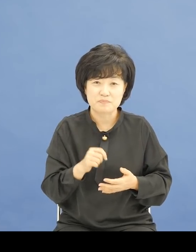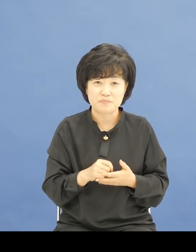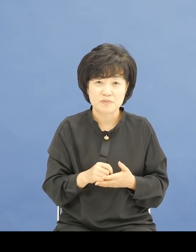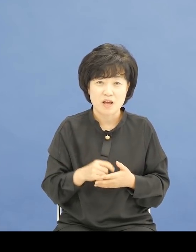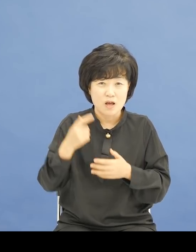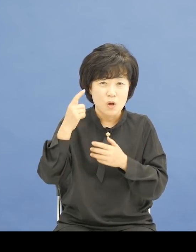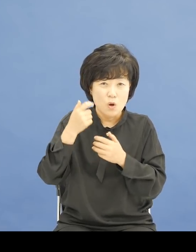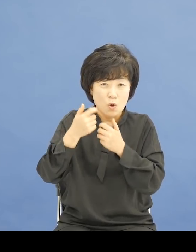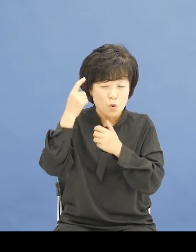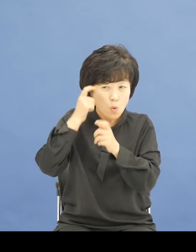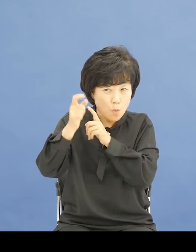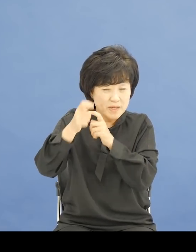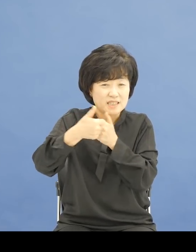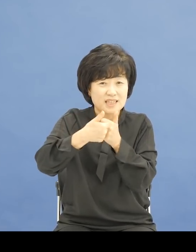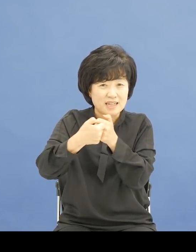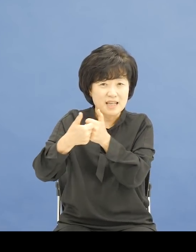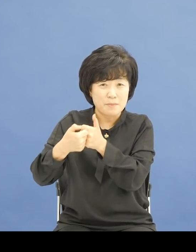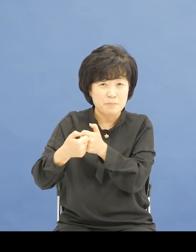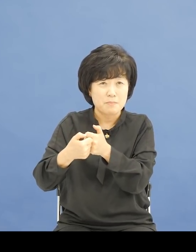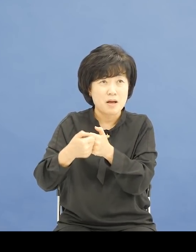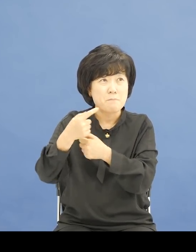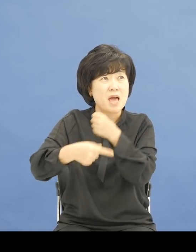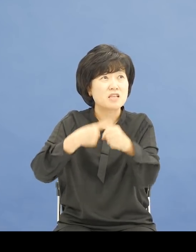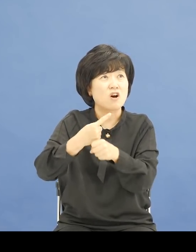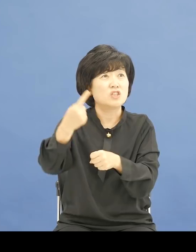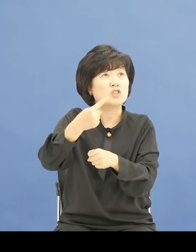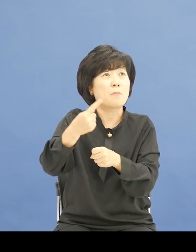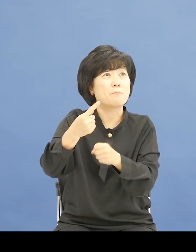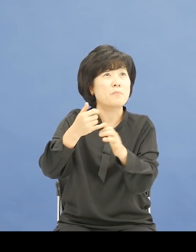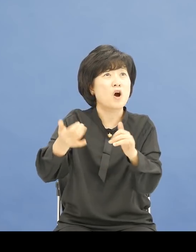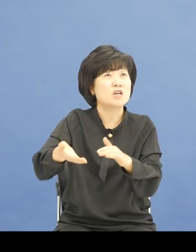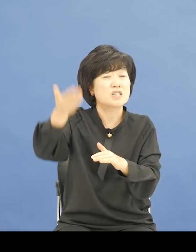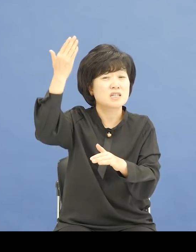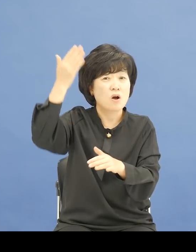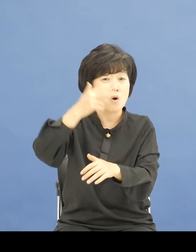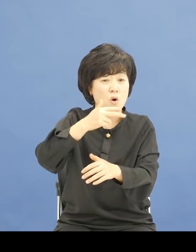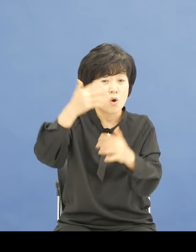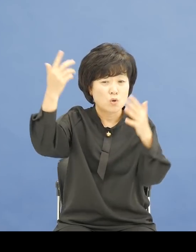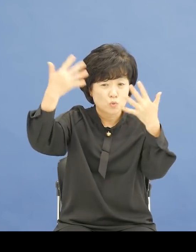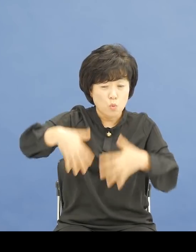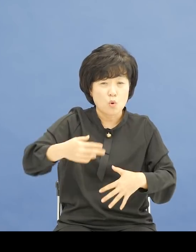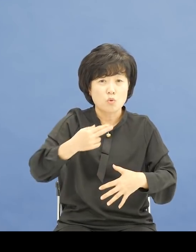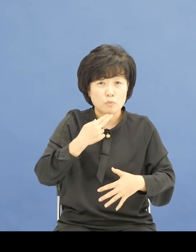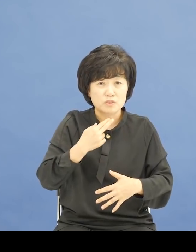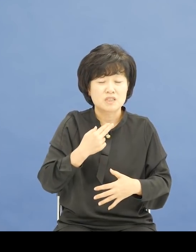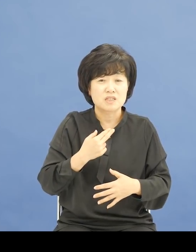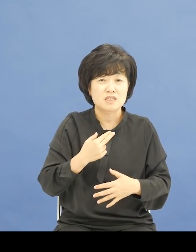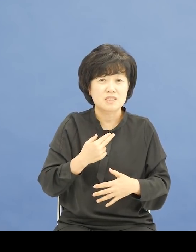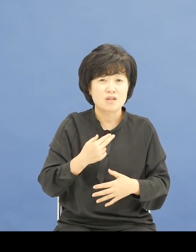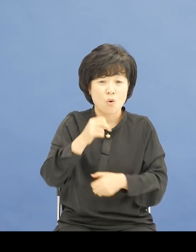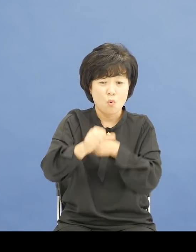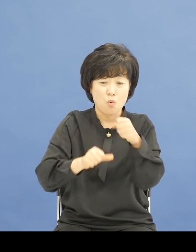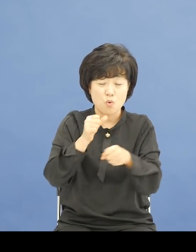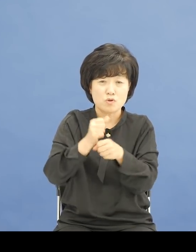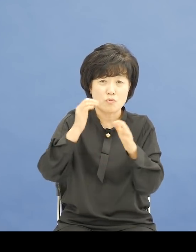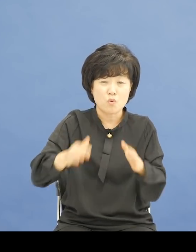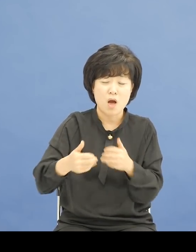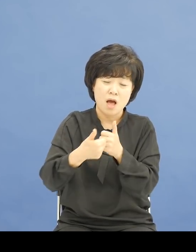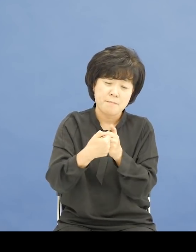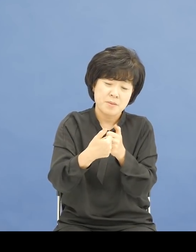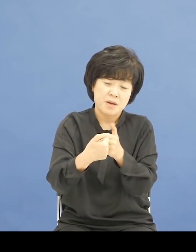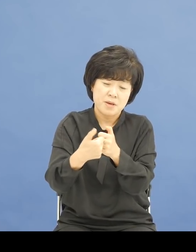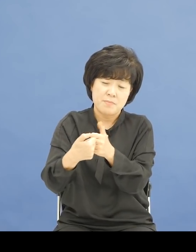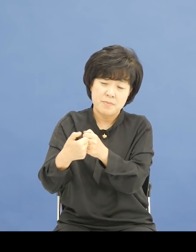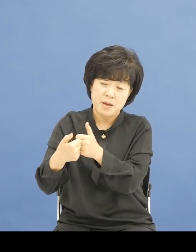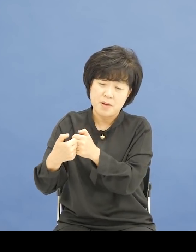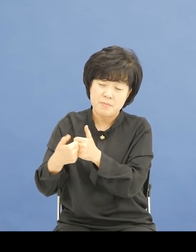하다 보니까 제 몸은 한 개인데 매년 1000명의 고민을 들어줬다 보니까 아무 조건 없이 5년 동안 그러다 보니 제